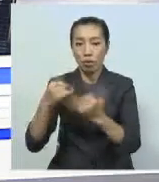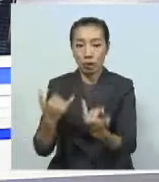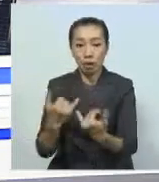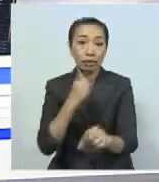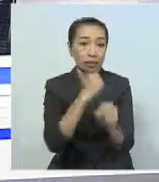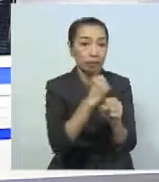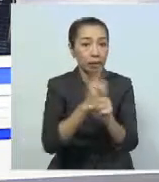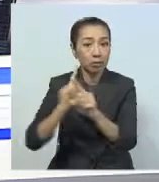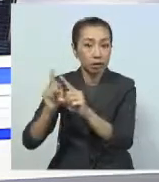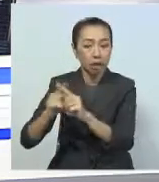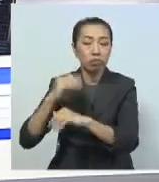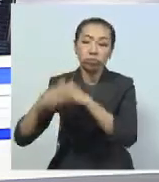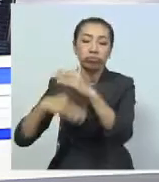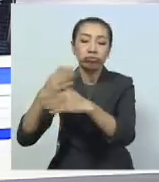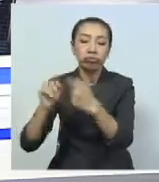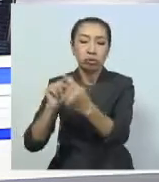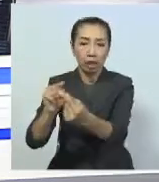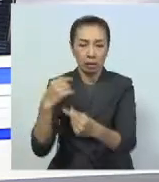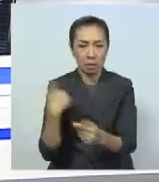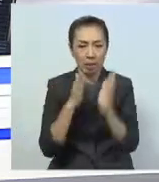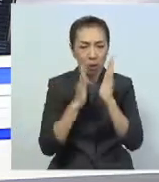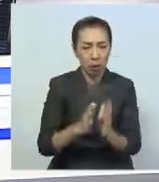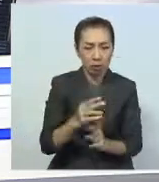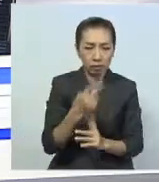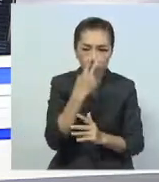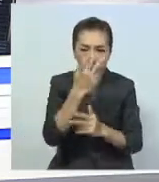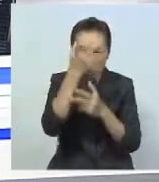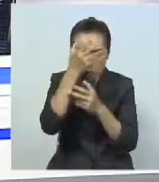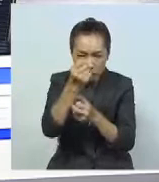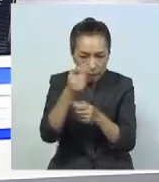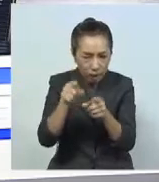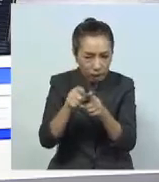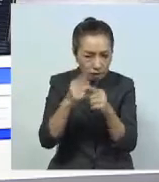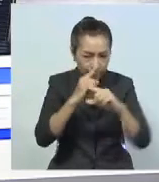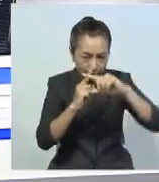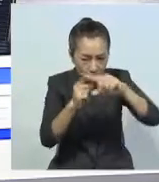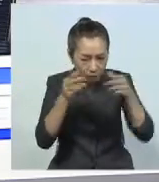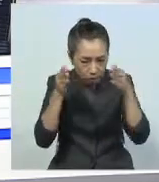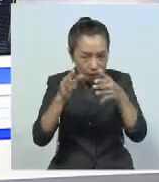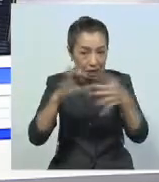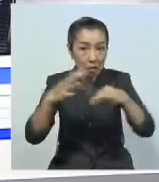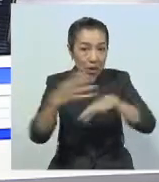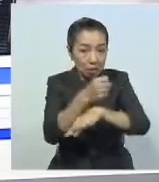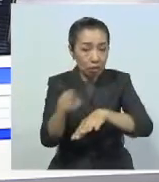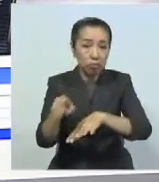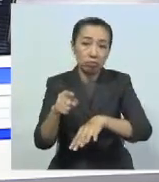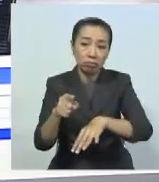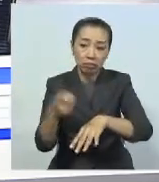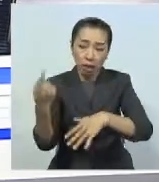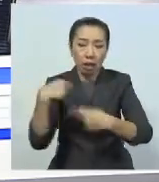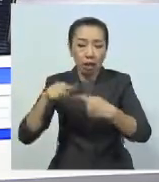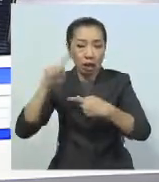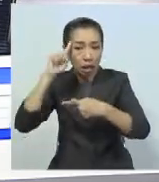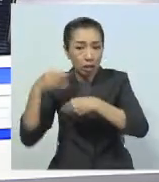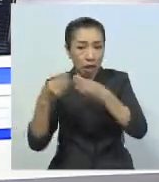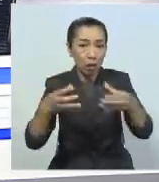การทำงานต่างๆเนี่ยยังคงต้องเดินหน้าไปถึงแม้ว่าหลายคนจะให้ความสนใจหรือว่าไปโฟกัสอยู่กับประเด็นทางการเมืองว่าตกลงจะปลดล็